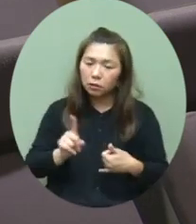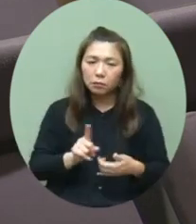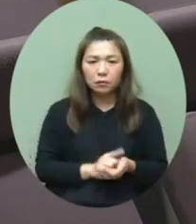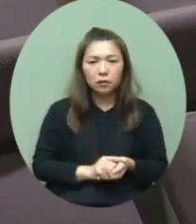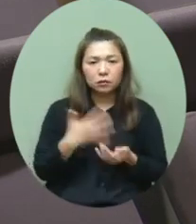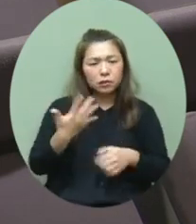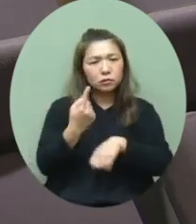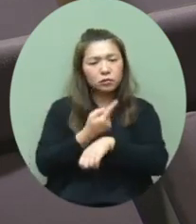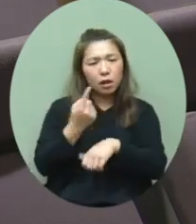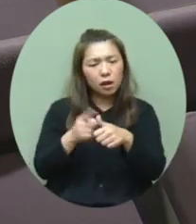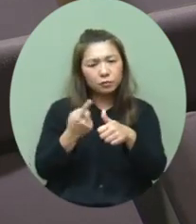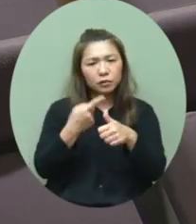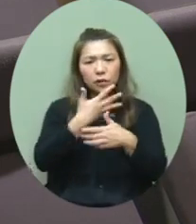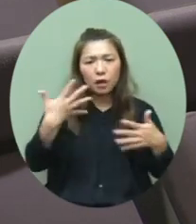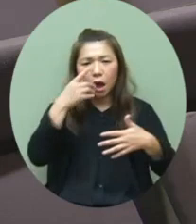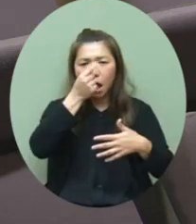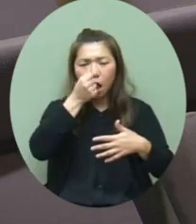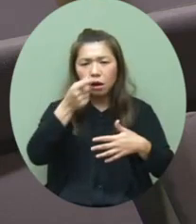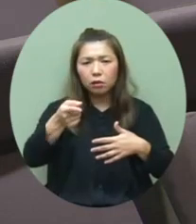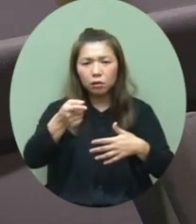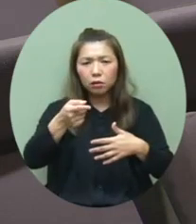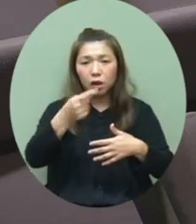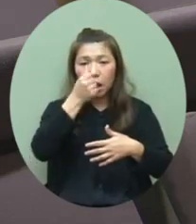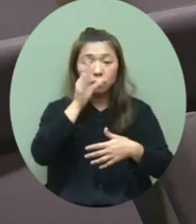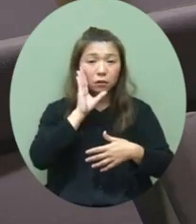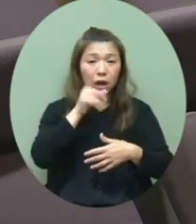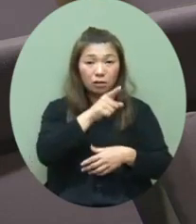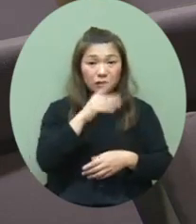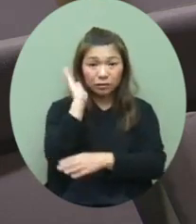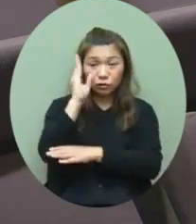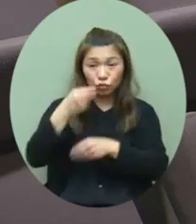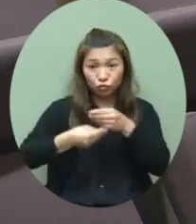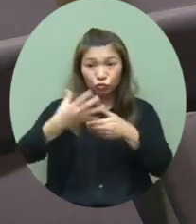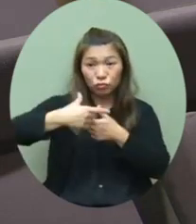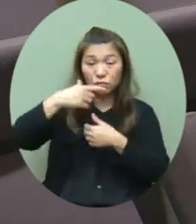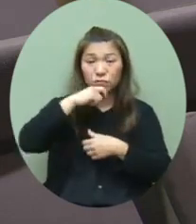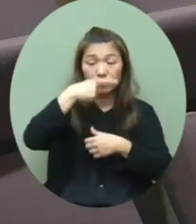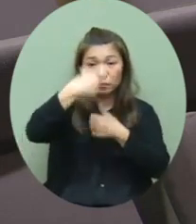同埋初步估計嗰大興村興泰樓嗰兩名確診者係唔係個超級傳播者咧？唔該。